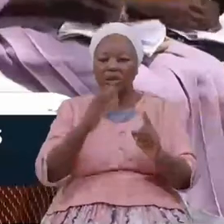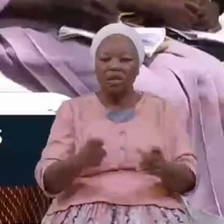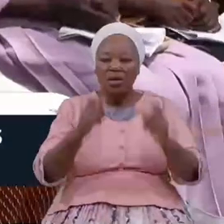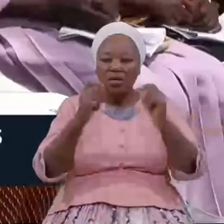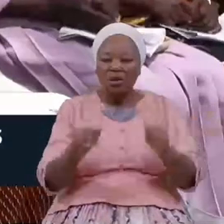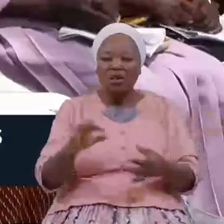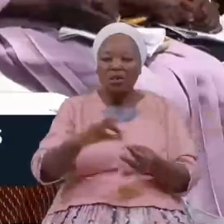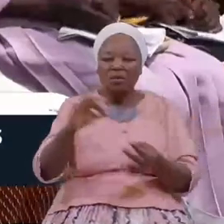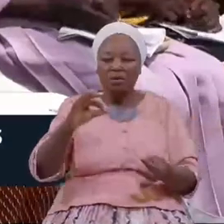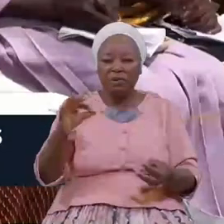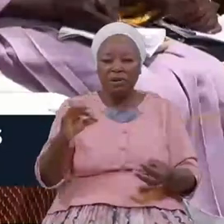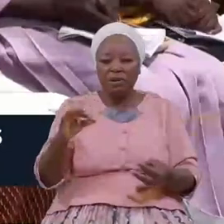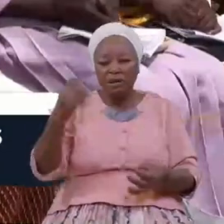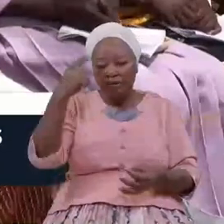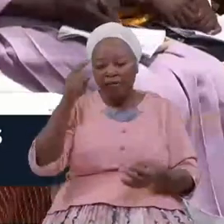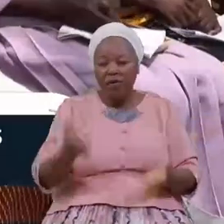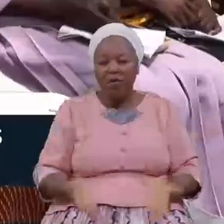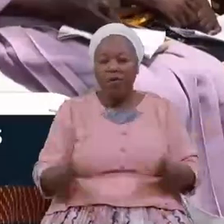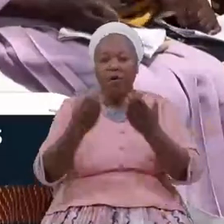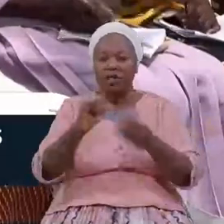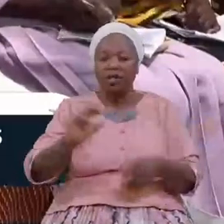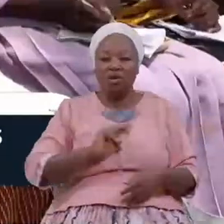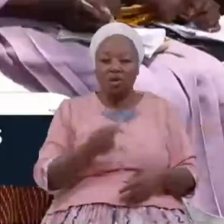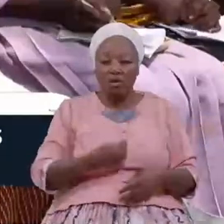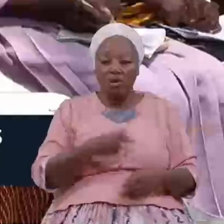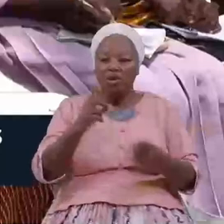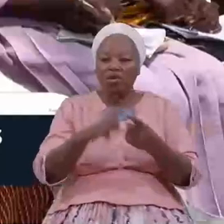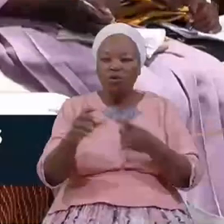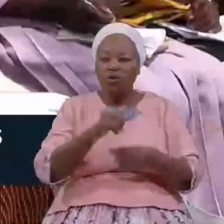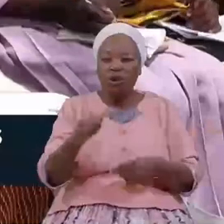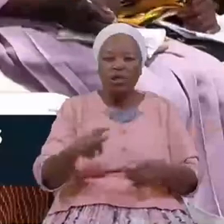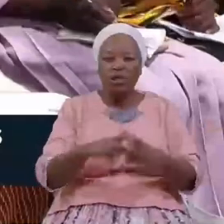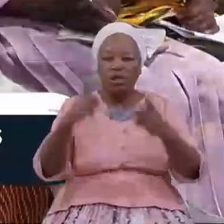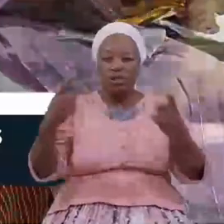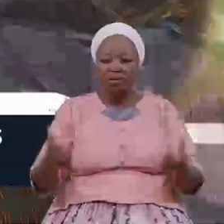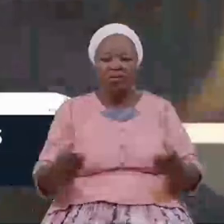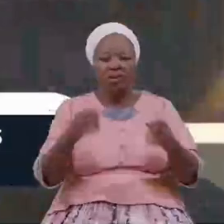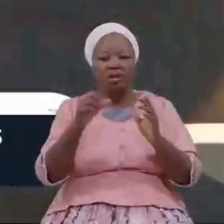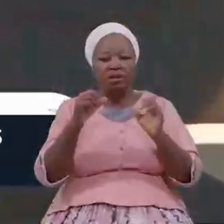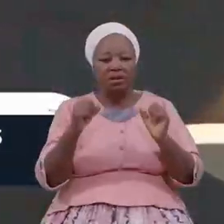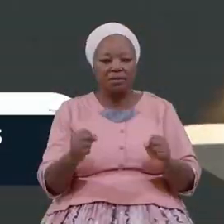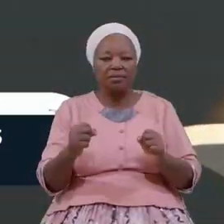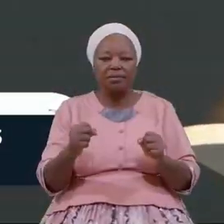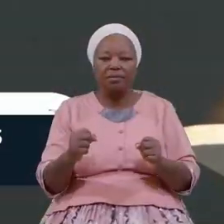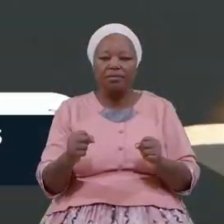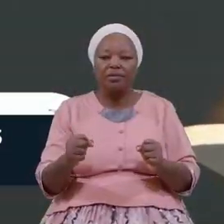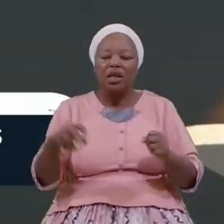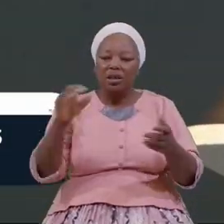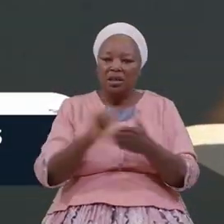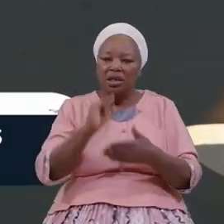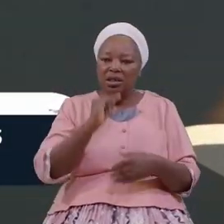l'esprit vivifiant qui nous élève à un état surnaturel. Au